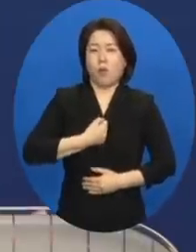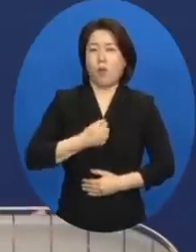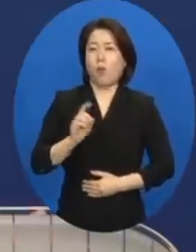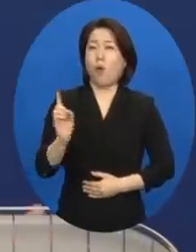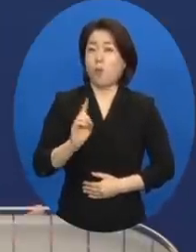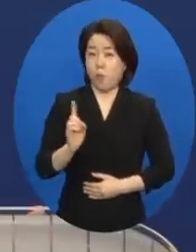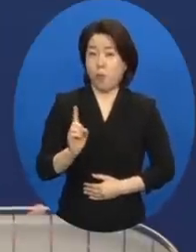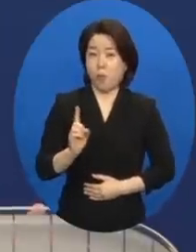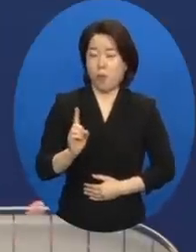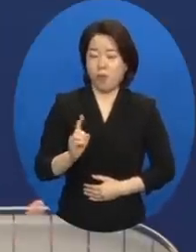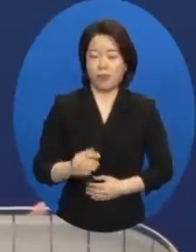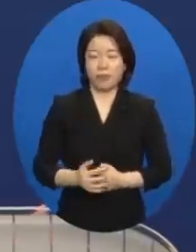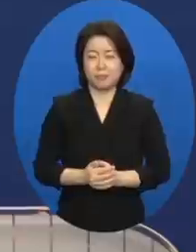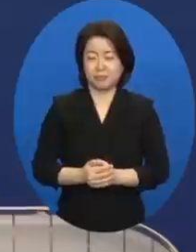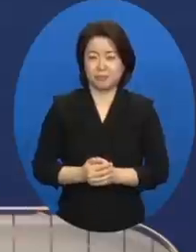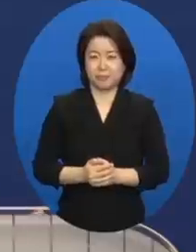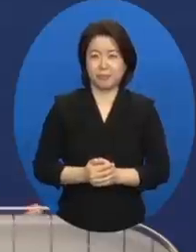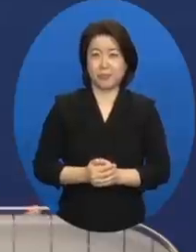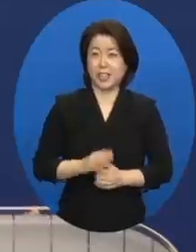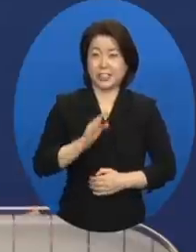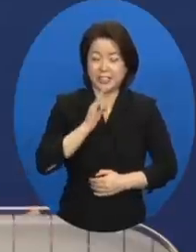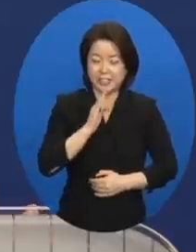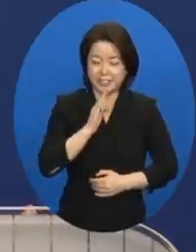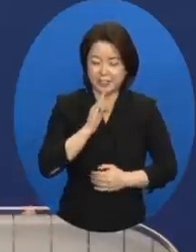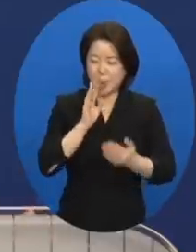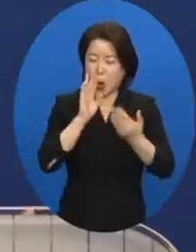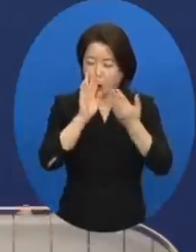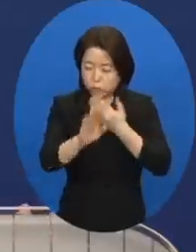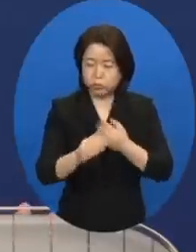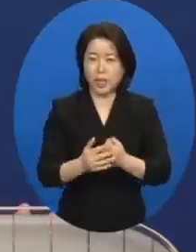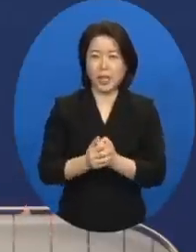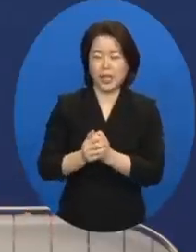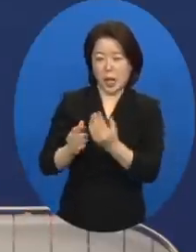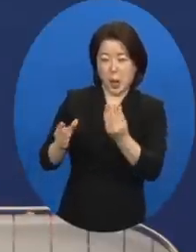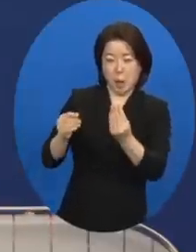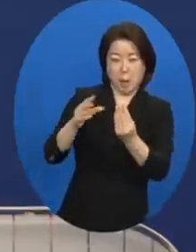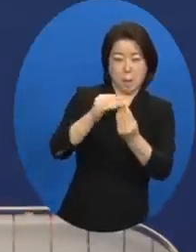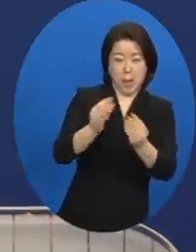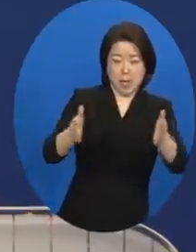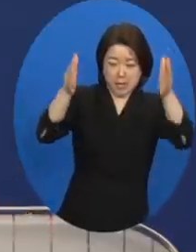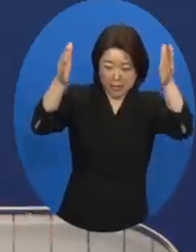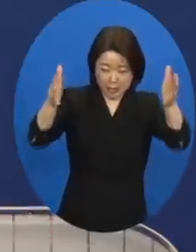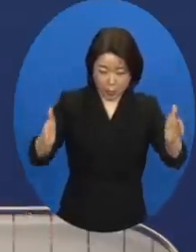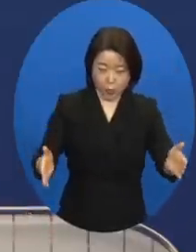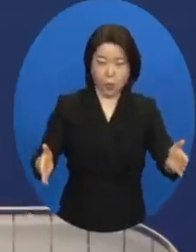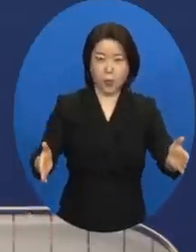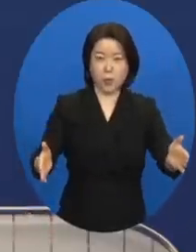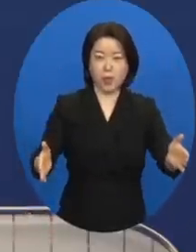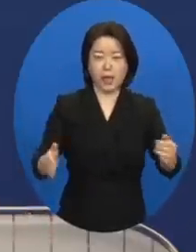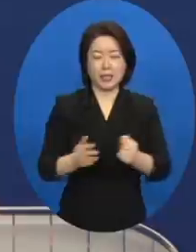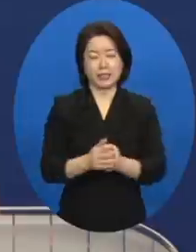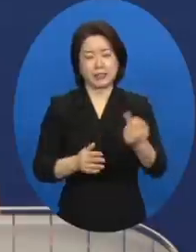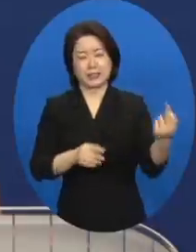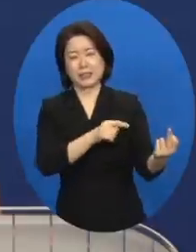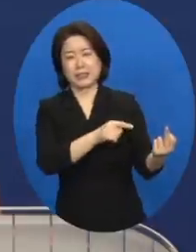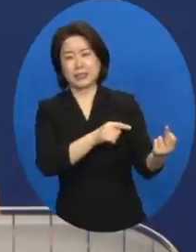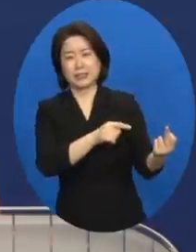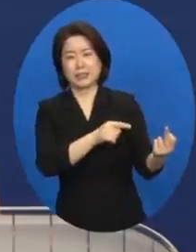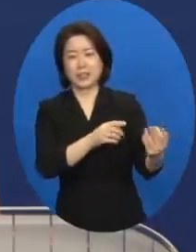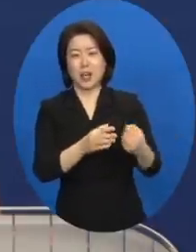충격적이었던 건 사실은 명절 내내 그 동생에서